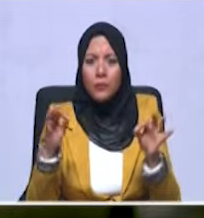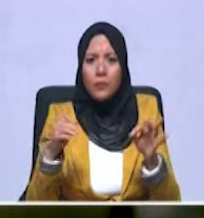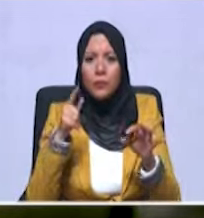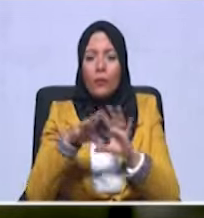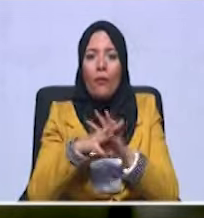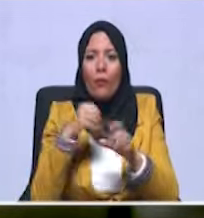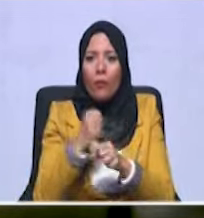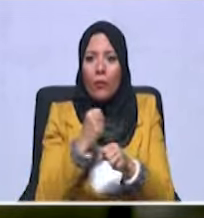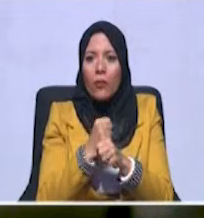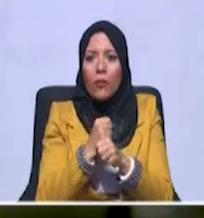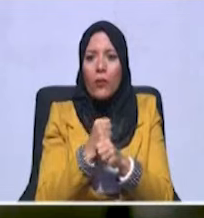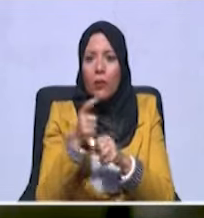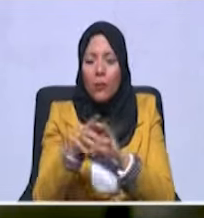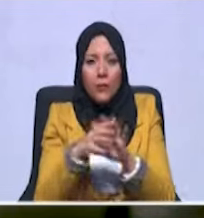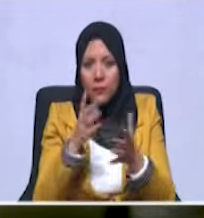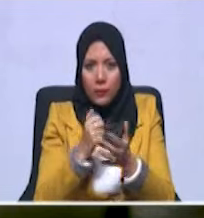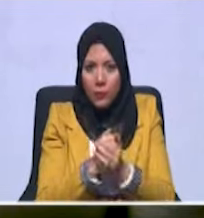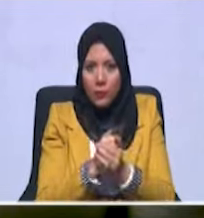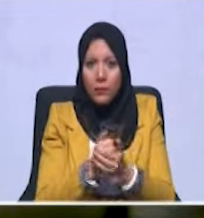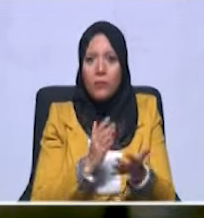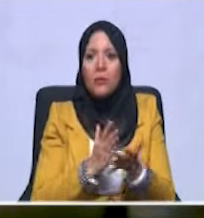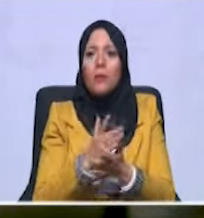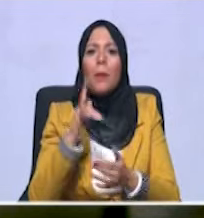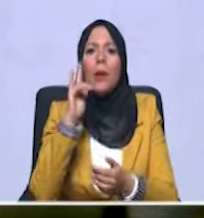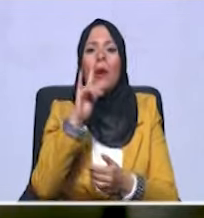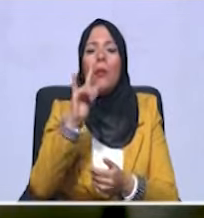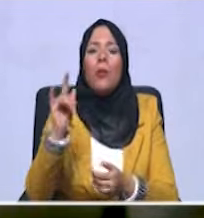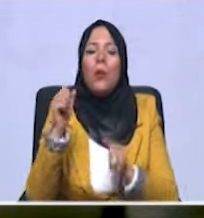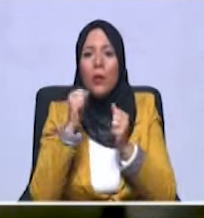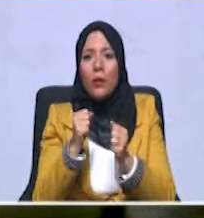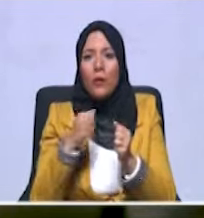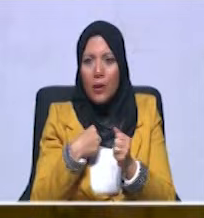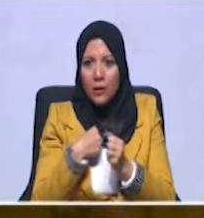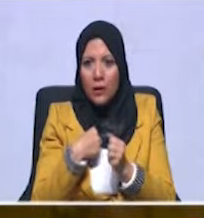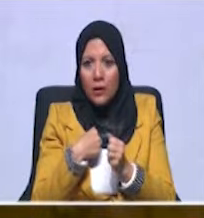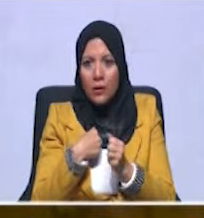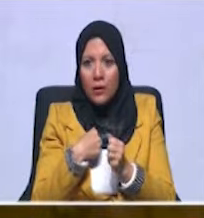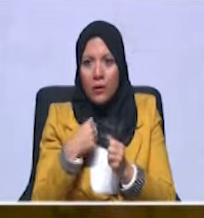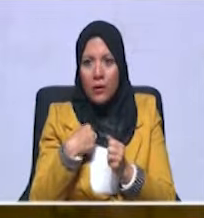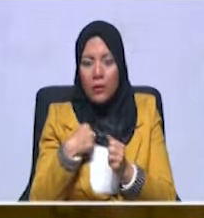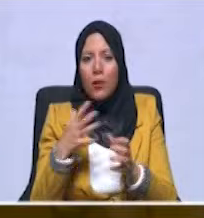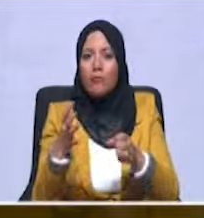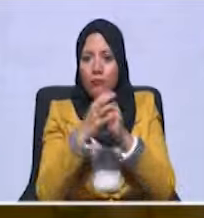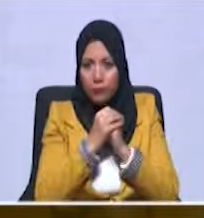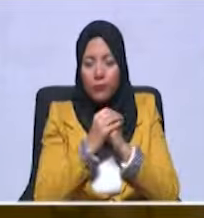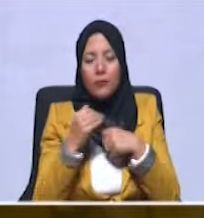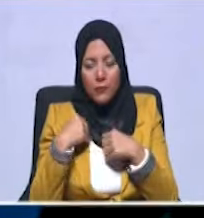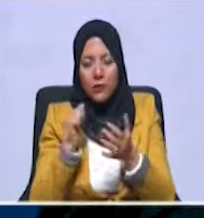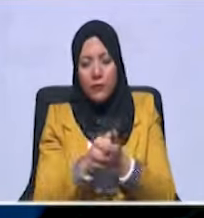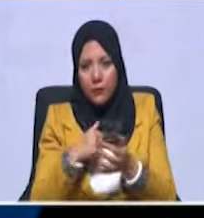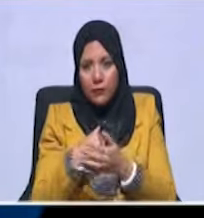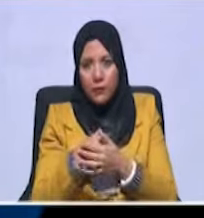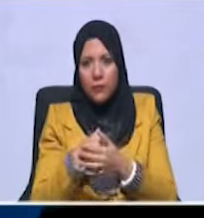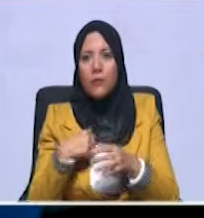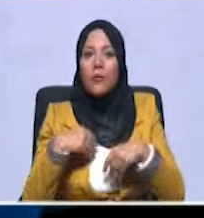حسب الشخصيه اللي بيأديها، وكان بيحبهم جدا، فدول انا ما احتفظت بيهم. احتفظت بيهم،